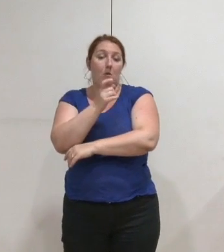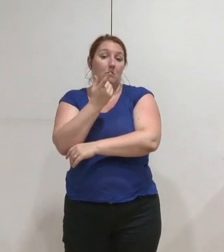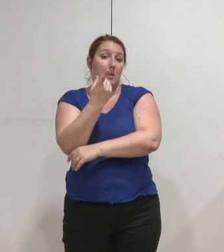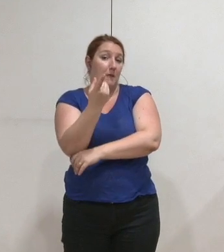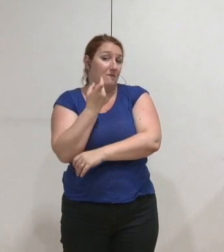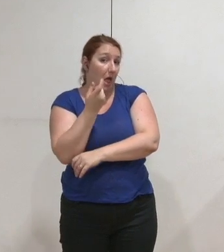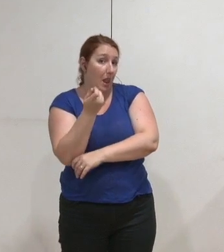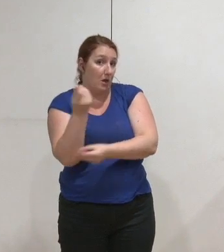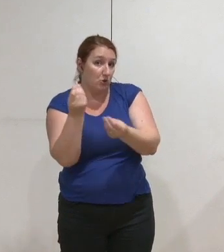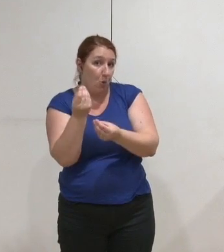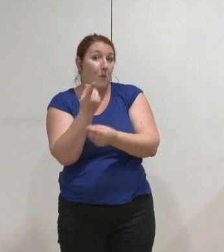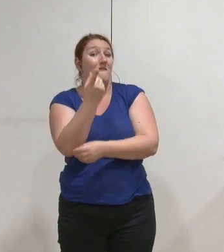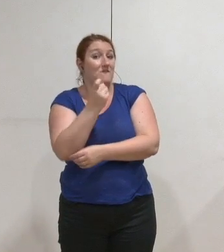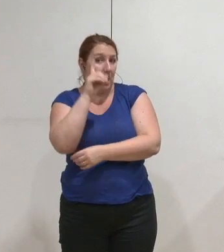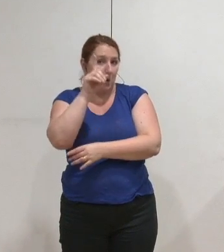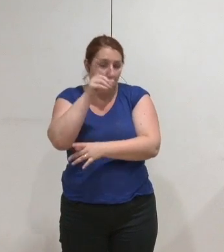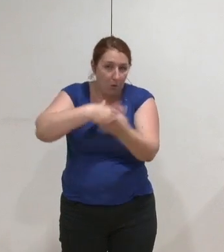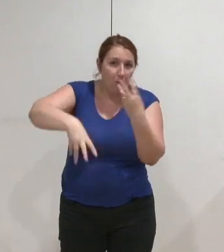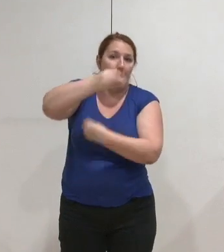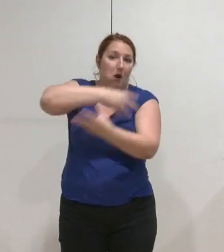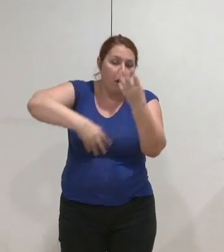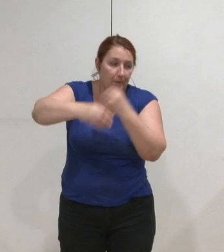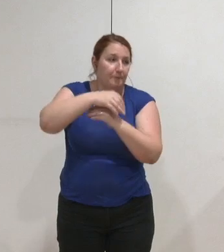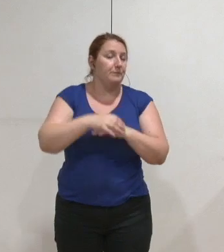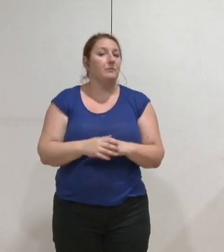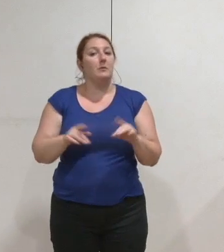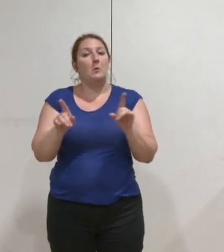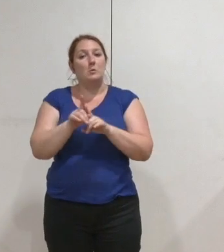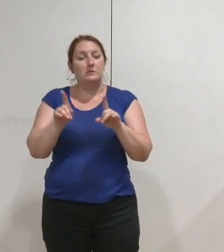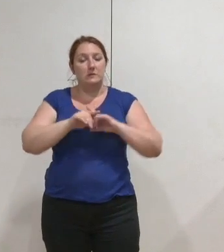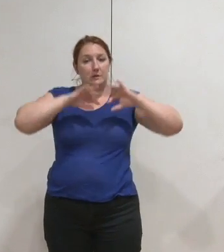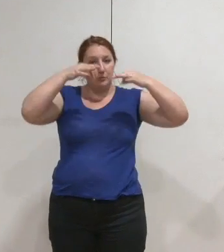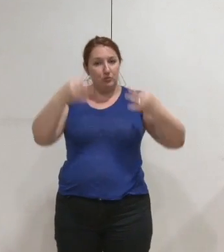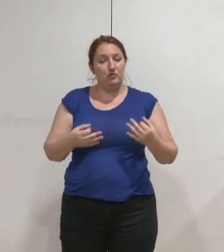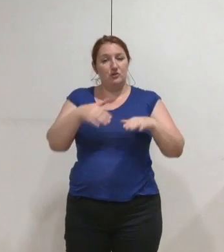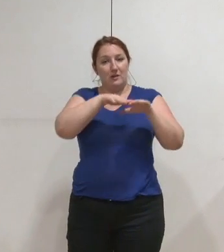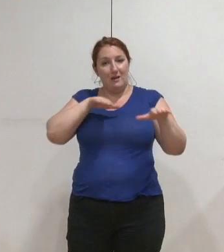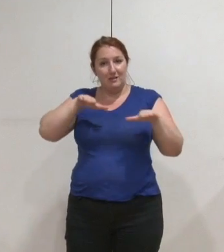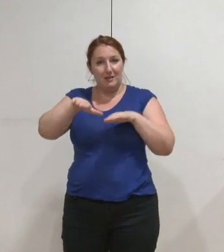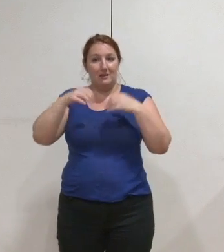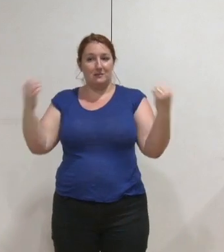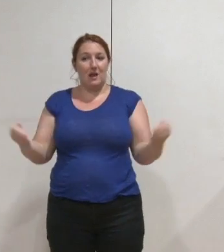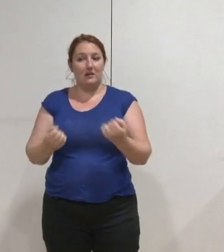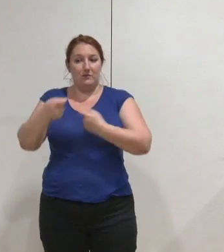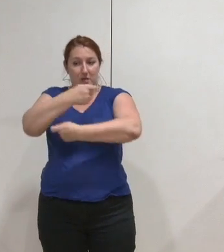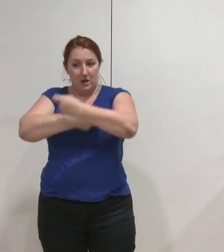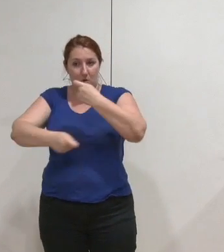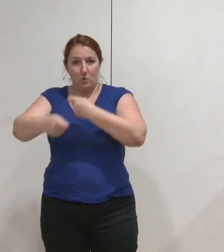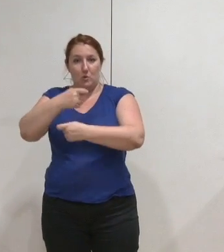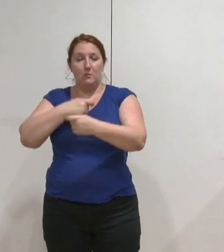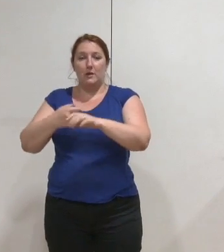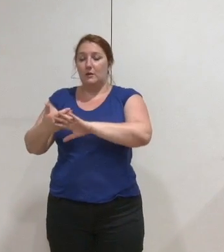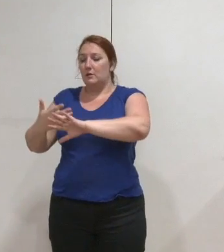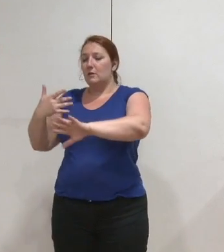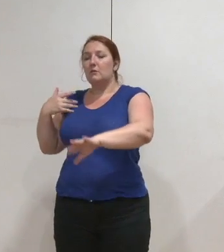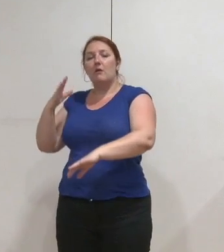elle va permettre aussi d'intégrer dans le budget annexe activité économique l'ensemble des opérations inscrites initialement au budget